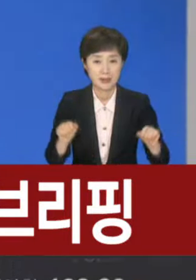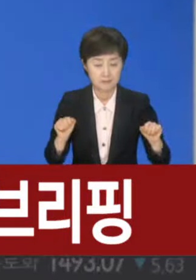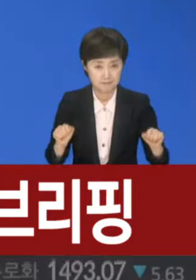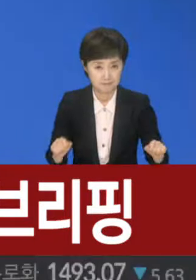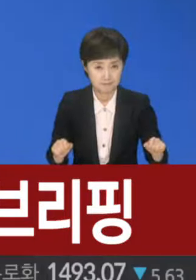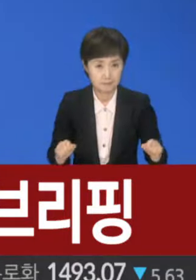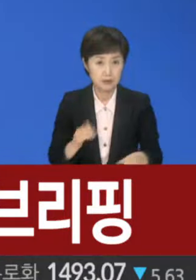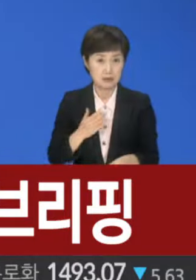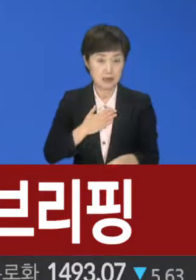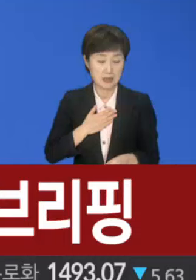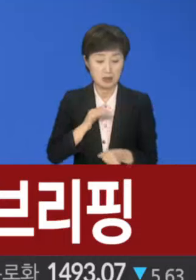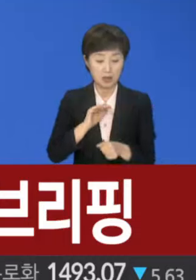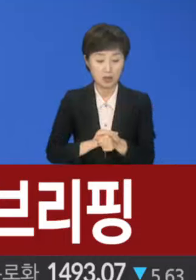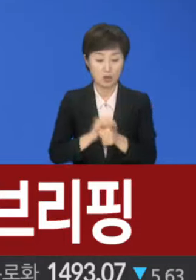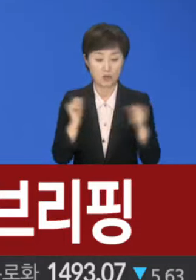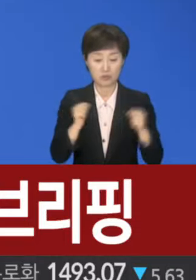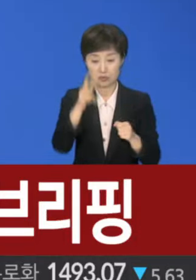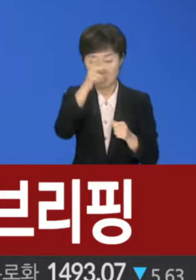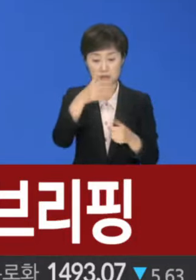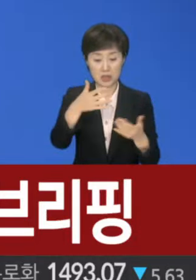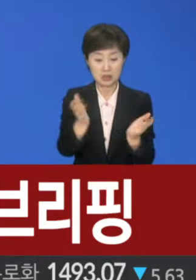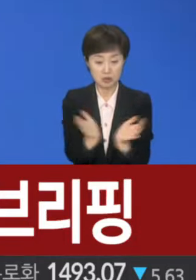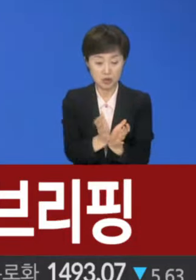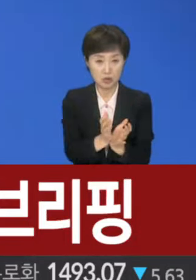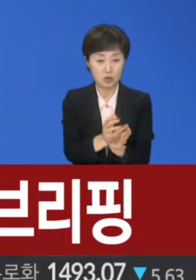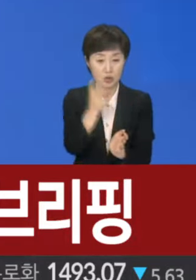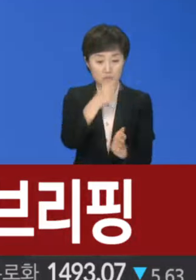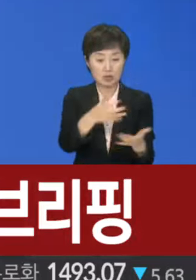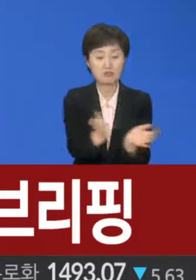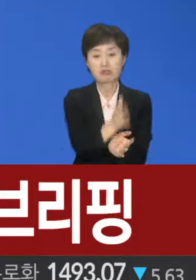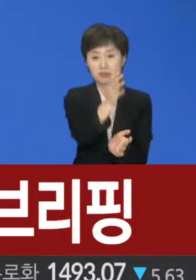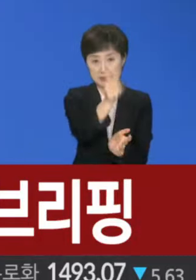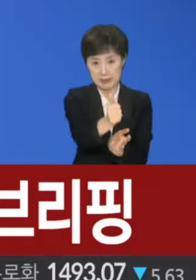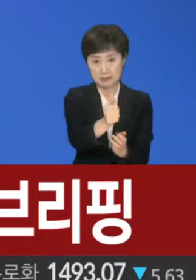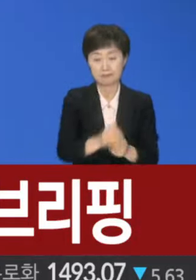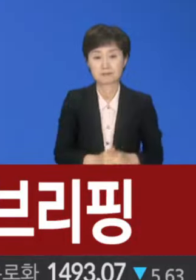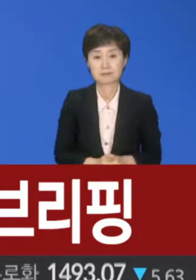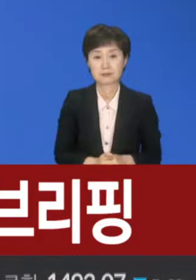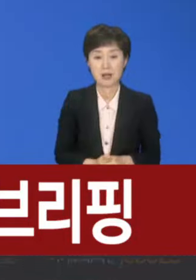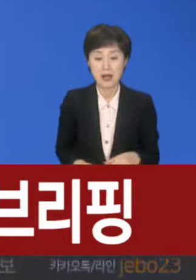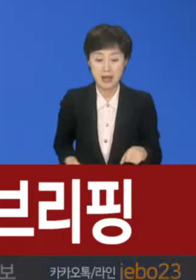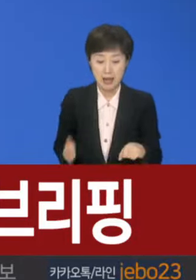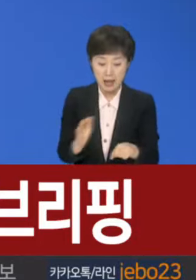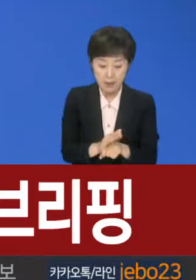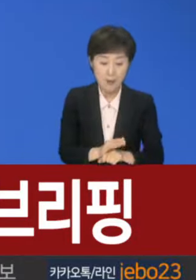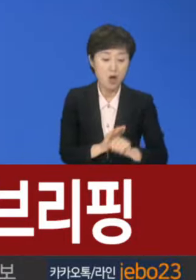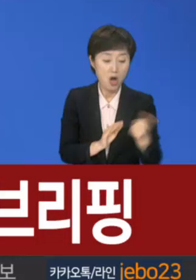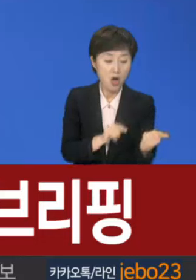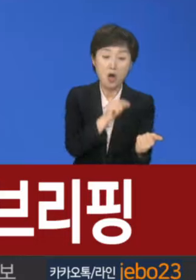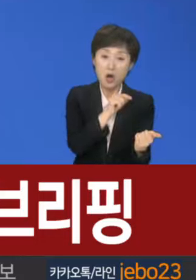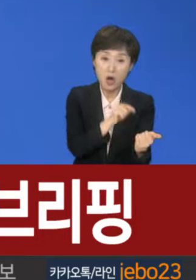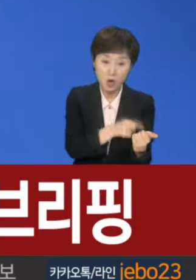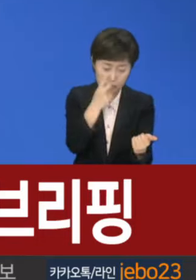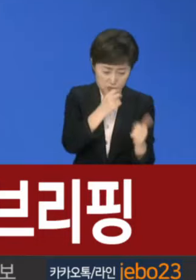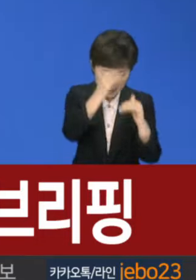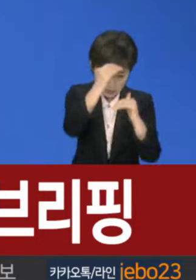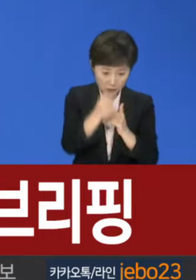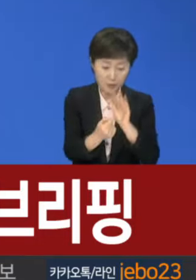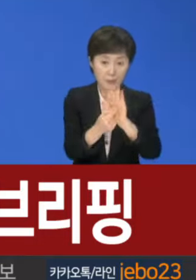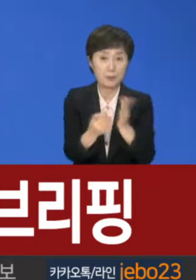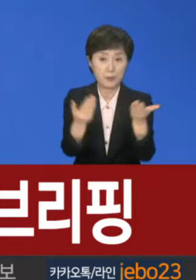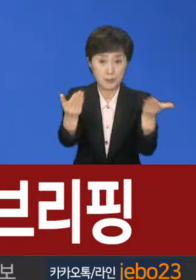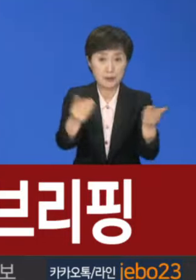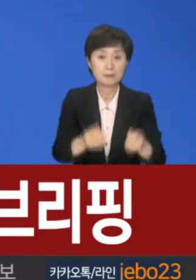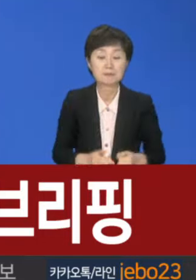안녕하십니까. 경북경찰청 수사부장 김형률입니다. 지금부터 해병대원 사망사고 관련 수사 결과를 발표하도록